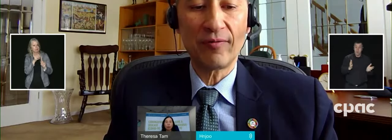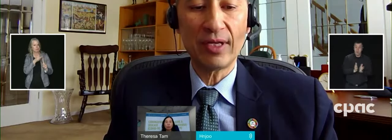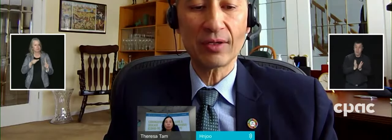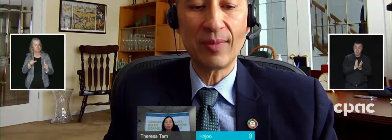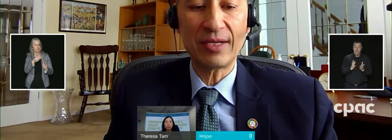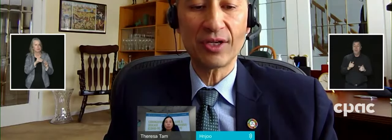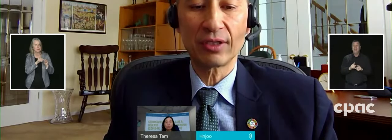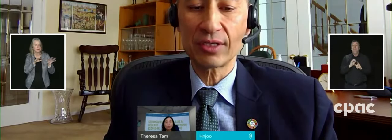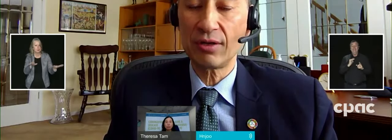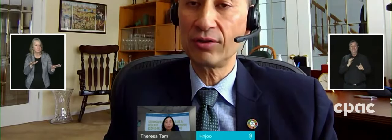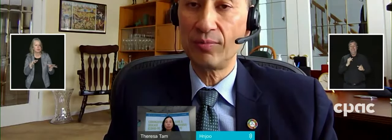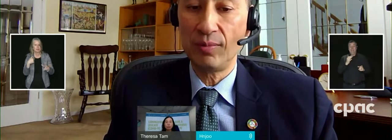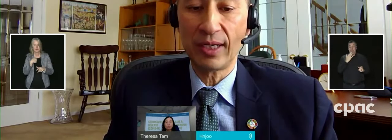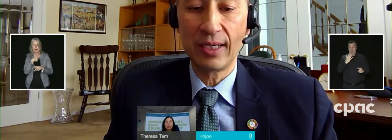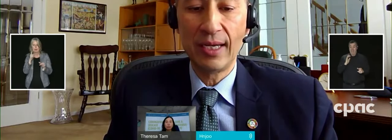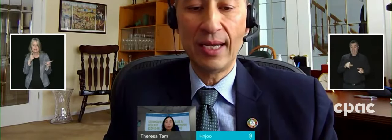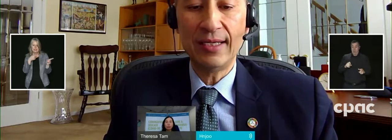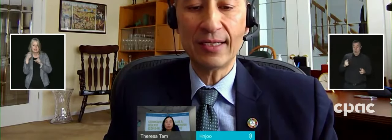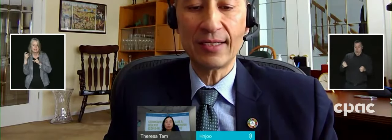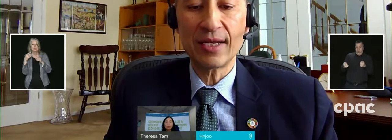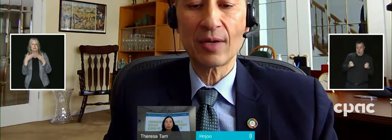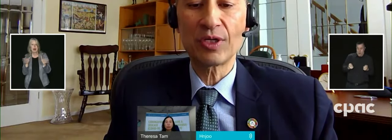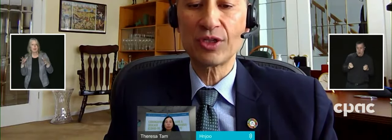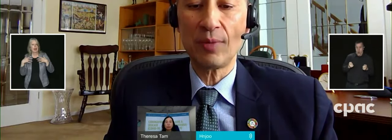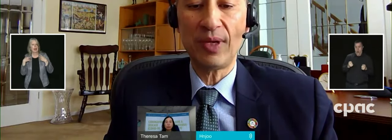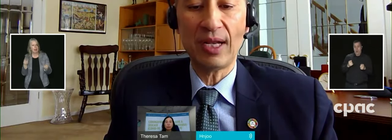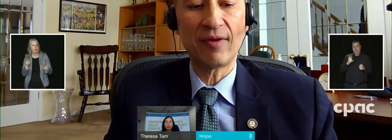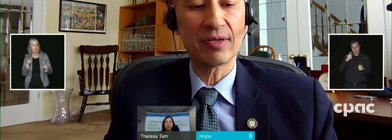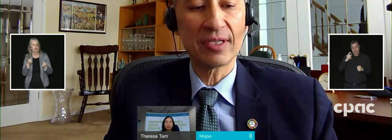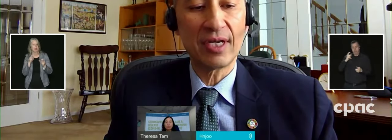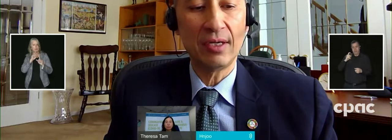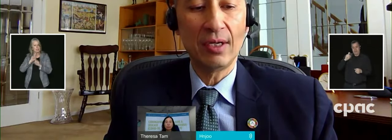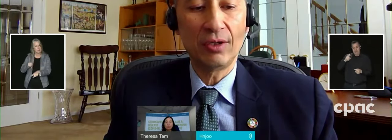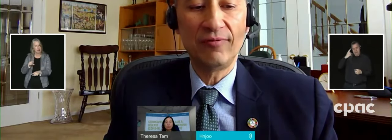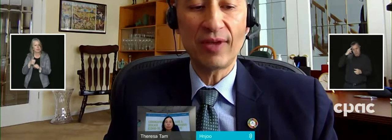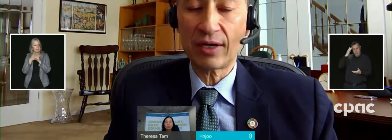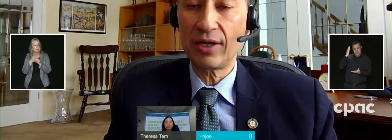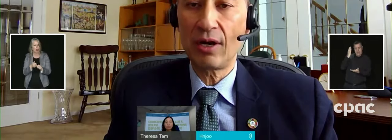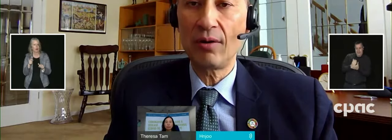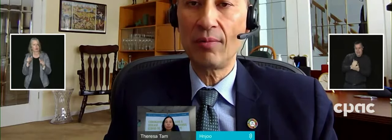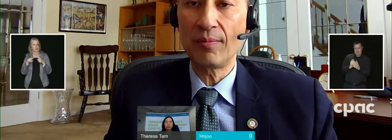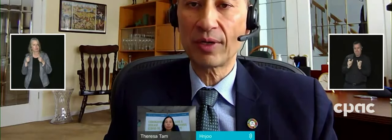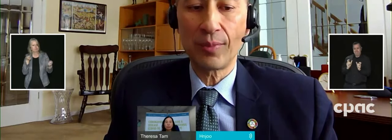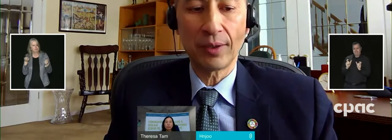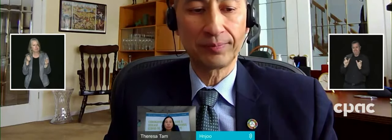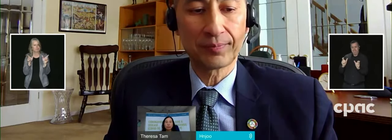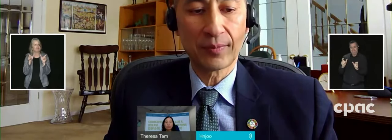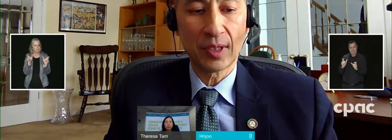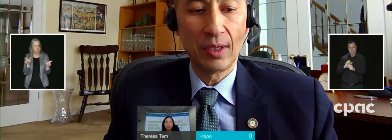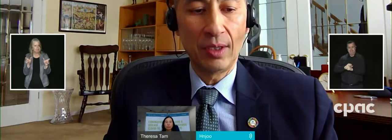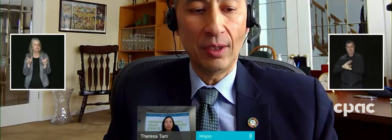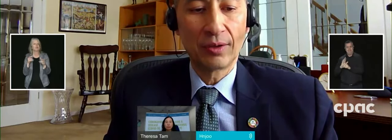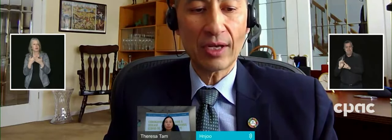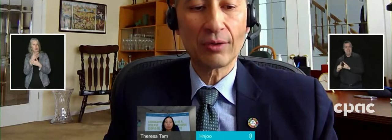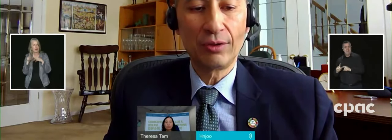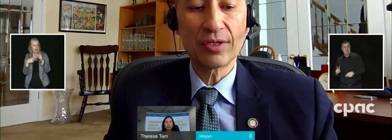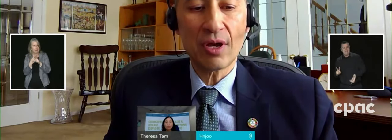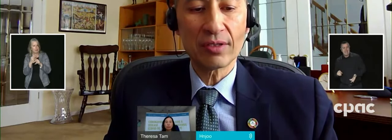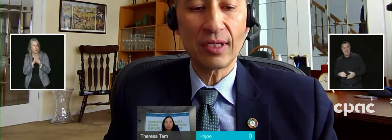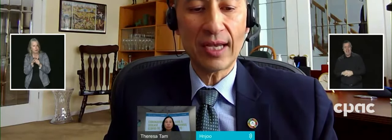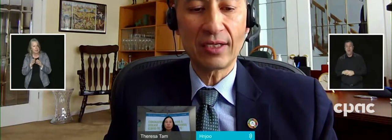de la province en matière de santé publique est nécessaire pour stopper l'avancée d'un variant préoccupant.